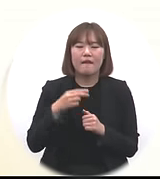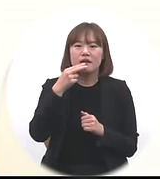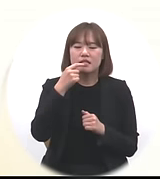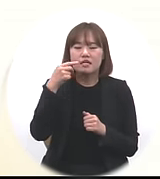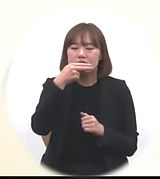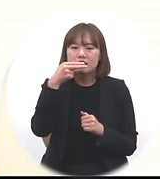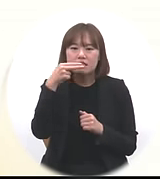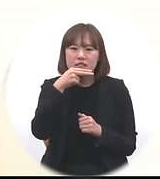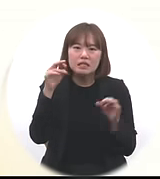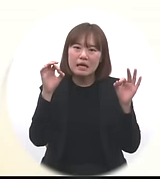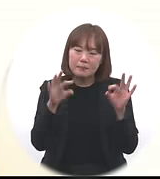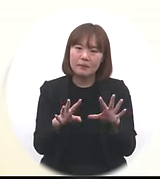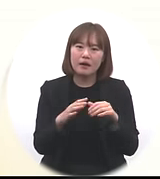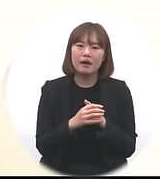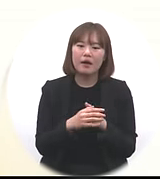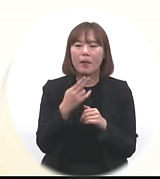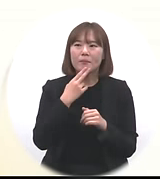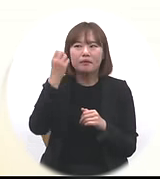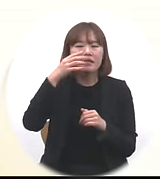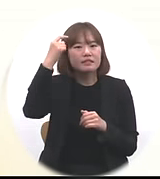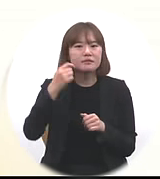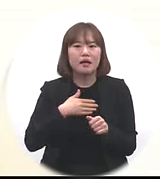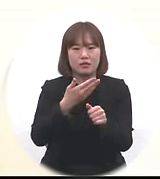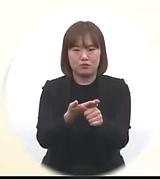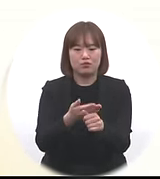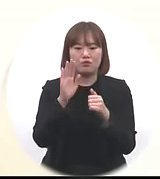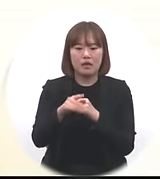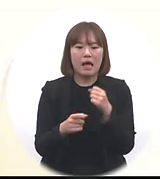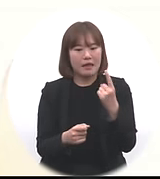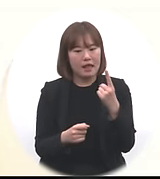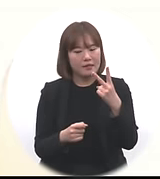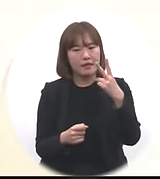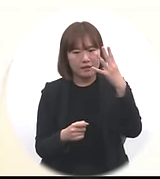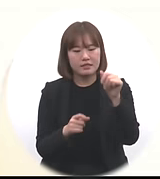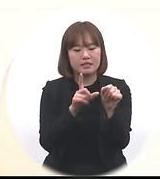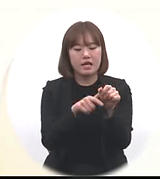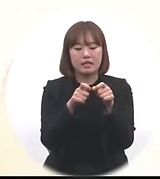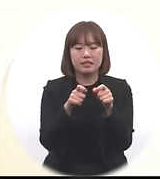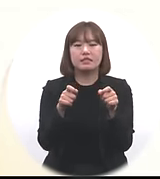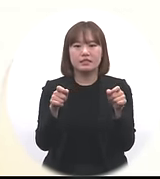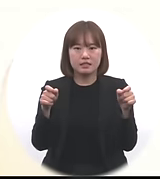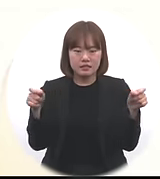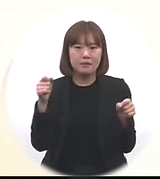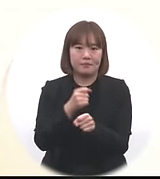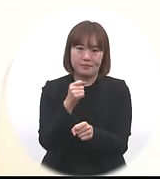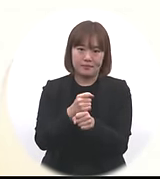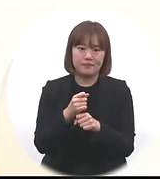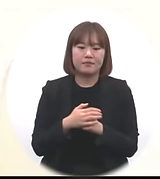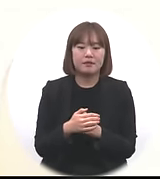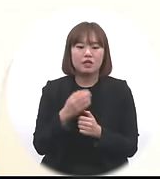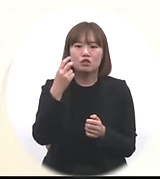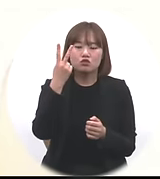이빨을 움직이는데 별게 없어라는 걸 그냥 알려주는 거예요. 이렇게 해서 하나씩 하나씩 닦아 나가는 시간을 길게 만들어서 두